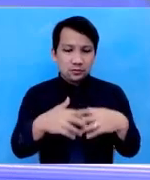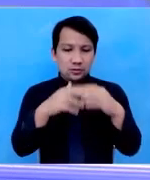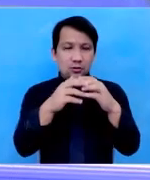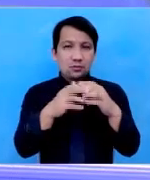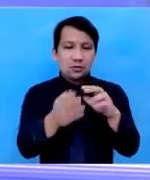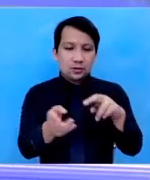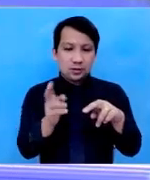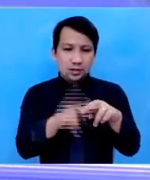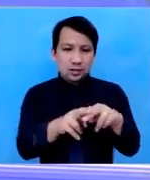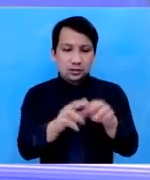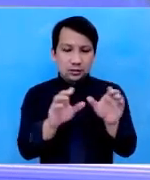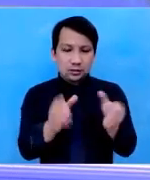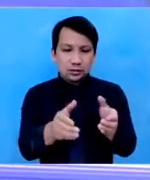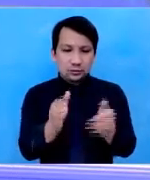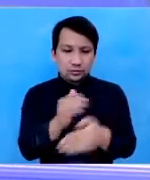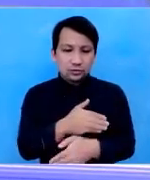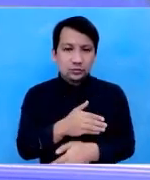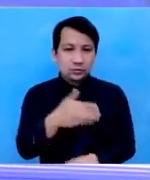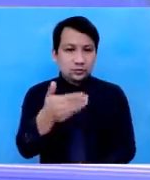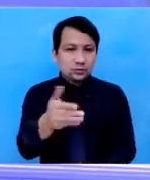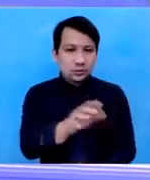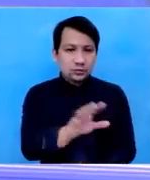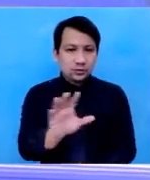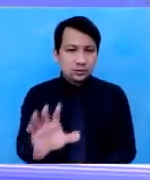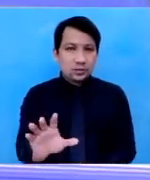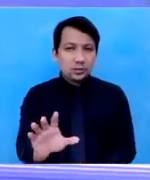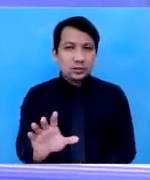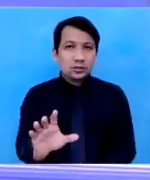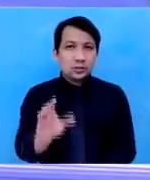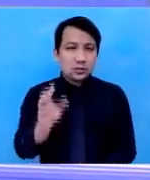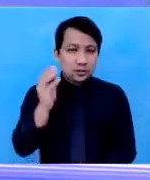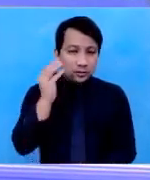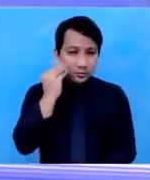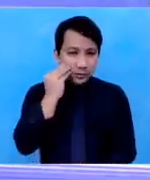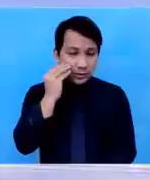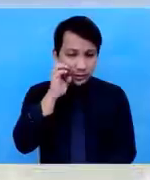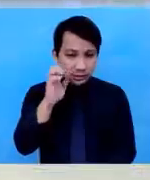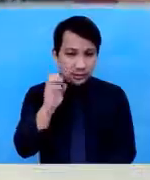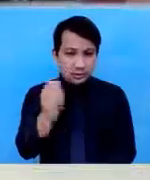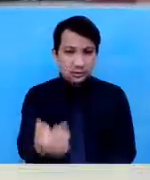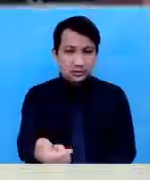na classroom. Nasa frontline ng balitang yan, si Marian Enriquez.